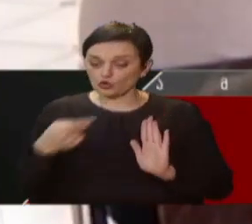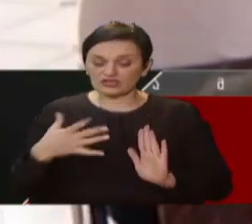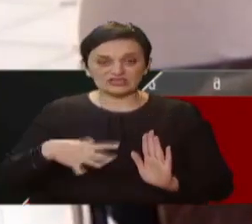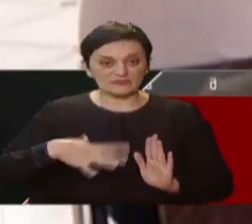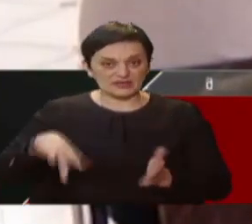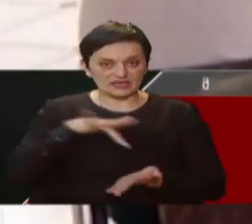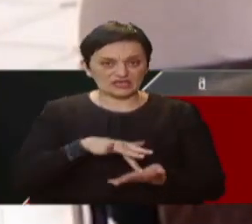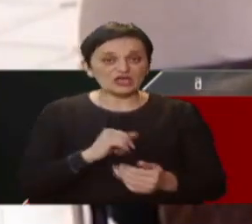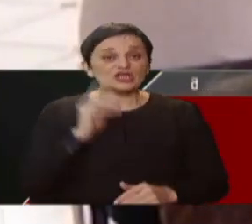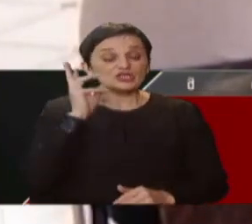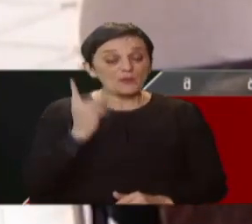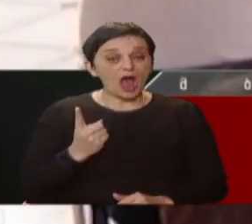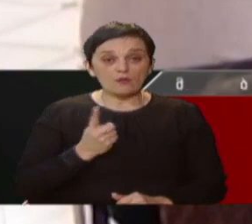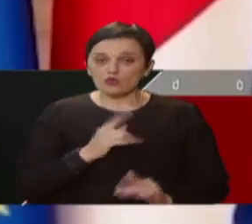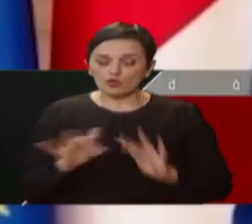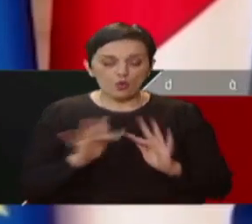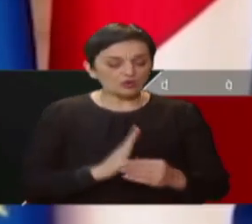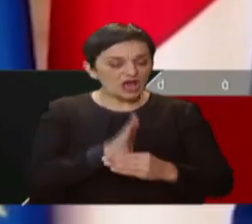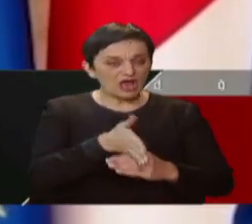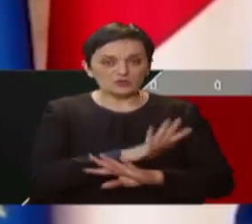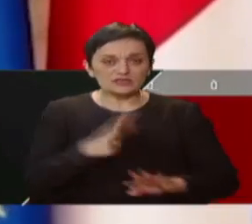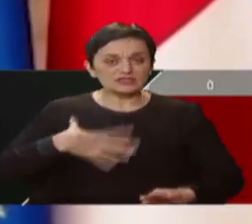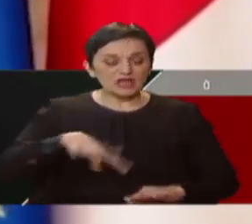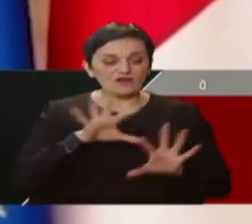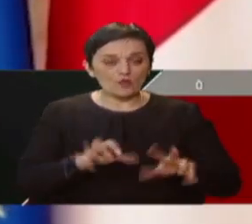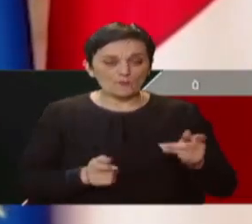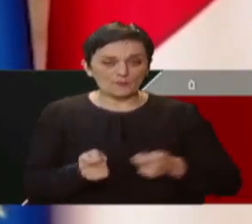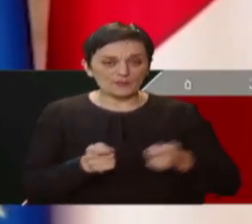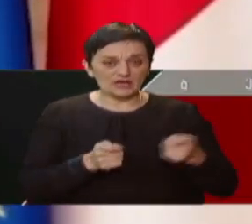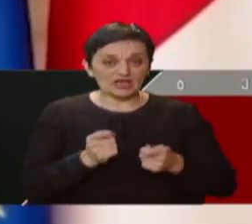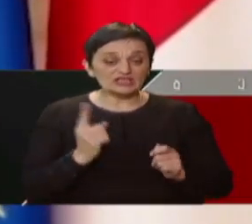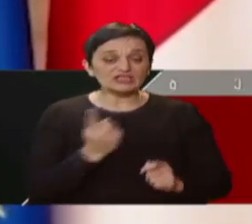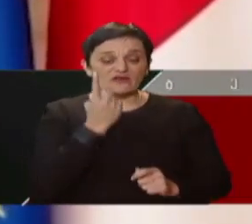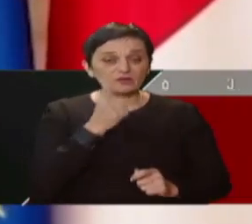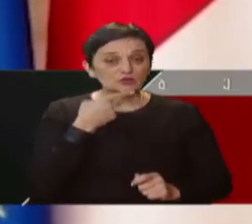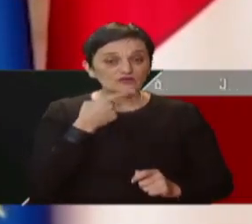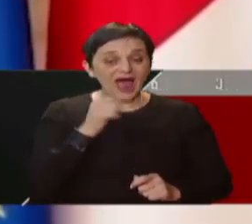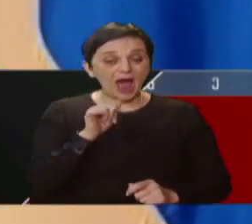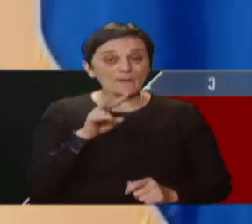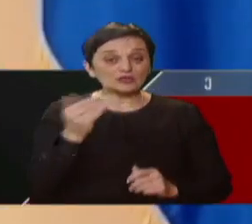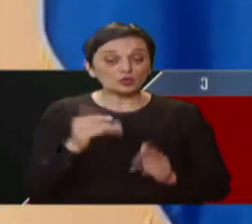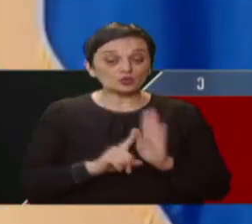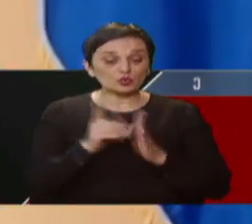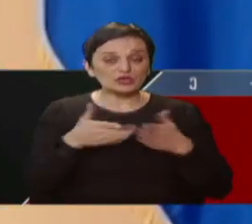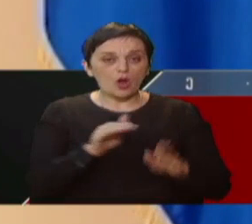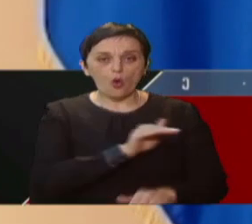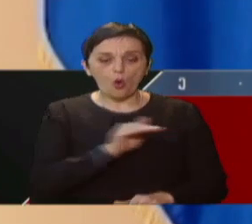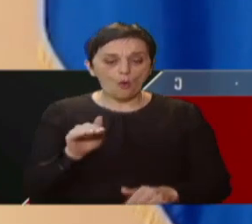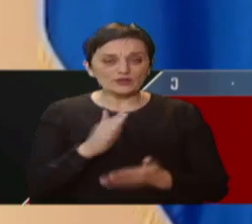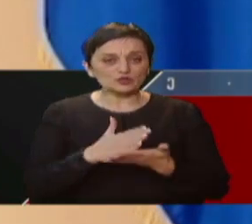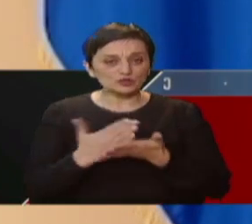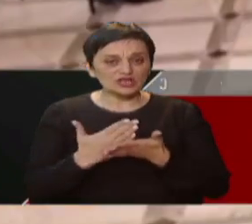დიპლომატების შეკრებაზე ელოდნენ, თუმცა ღონისძიებაზე არ მისულა საქართველოს პრეზიდენტი. თავდაპირველად ითქვა, რომ ამბასადორიალის გახსნის ოფიციალურ